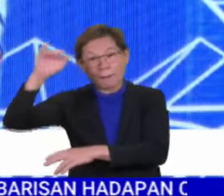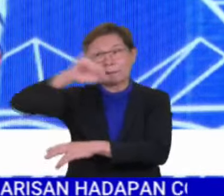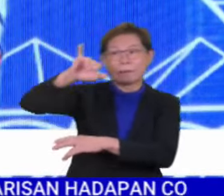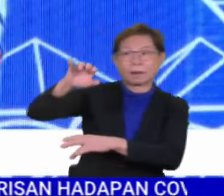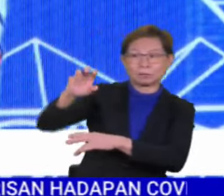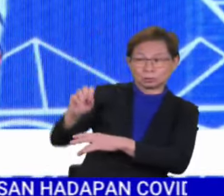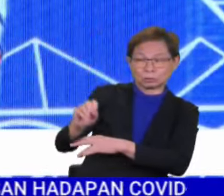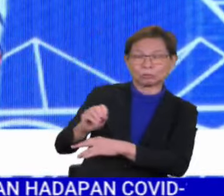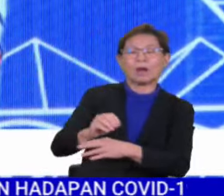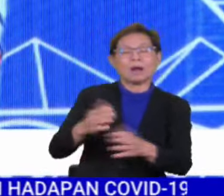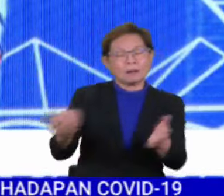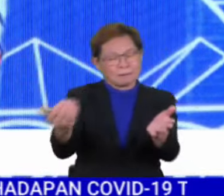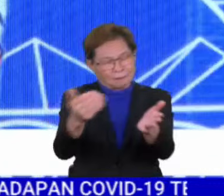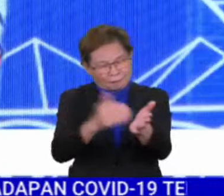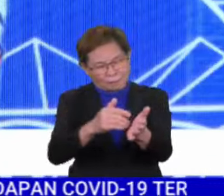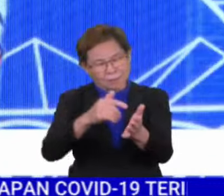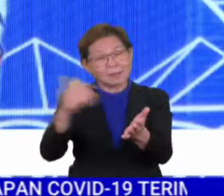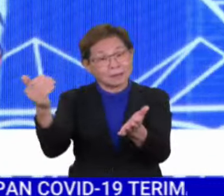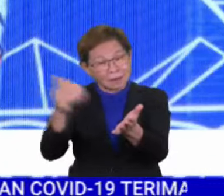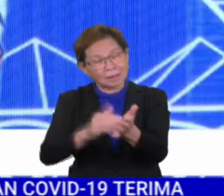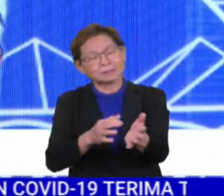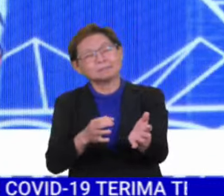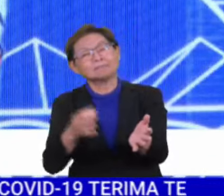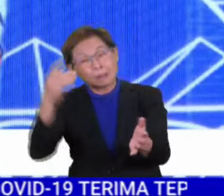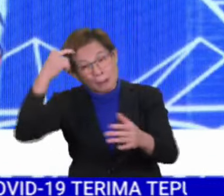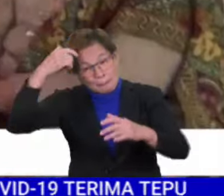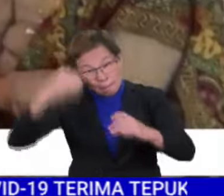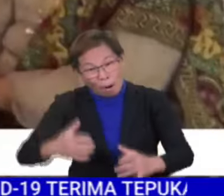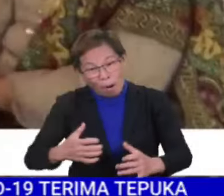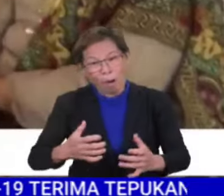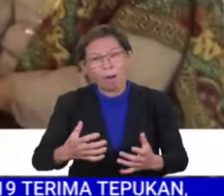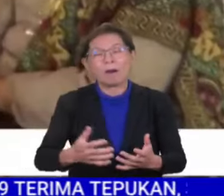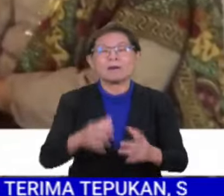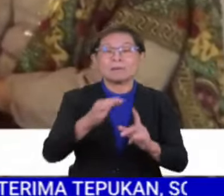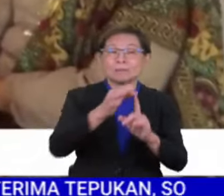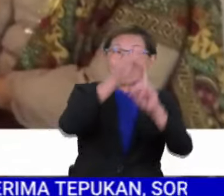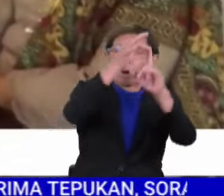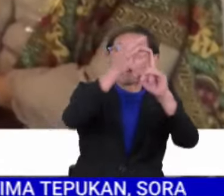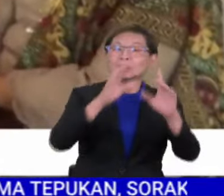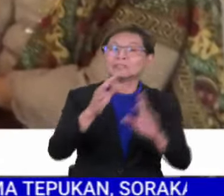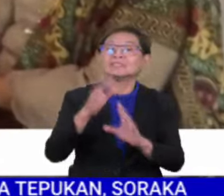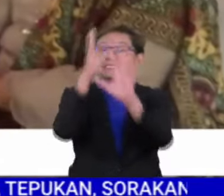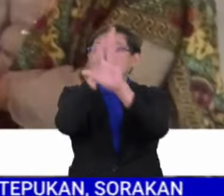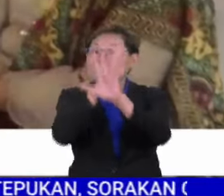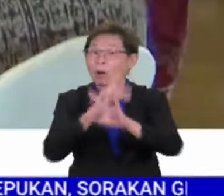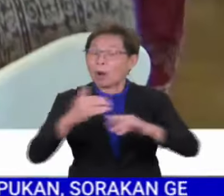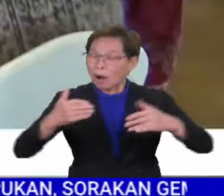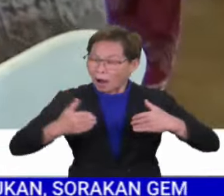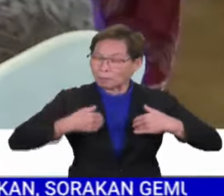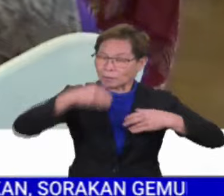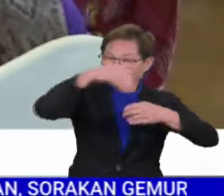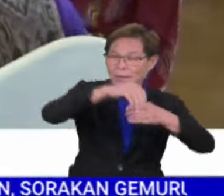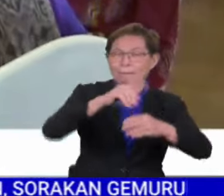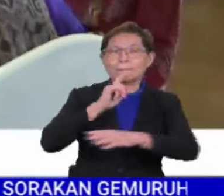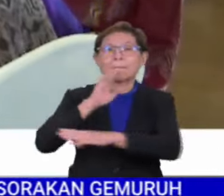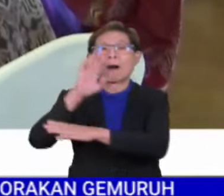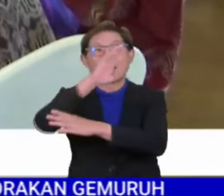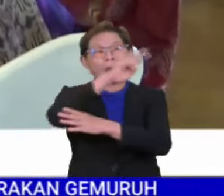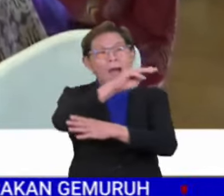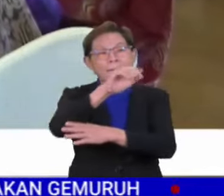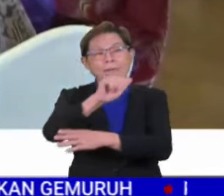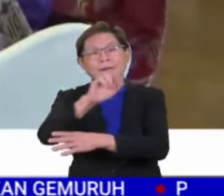Sri Abang Johari mengulangi pendiriannya bahawa hak serta keistimewaan Sarawak yang terkandung dalam Perjanjian